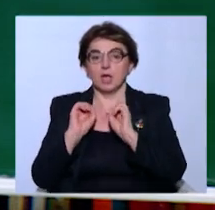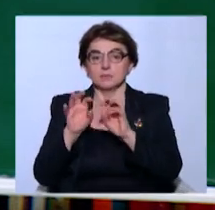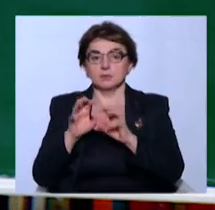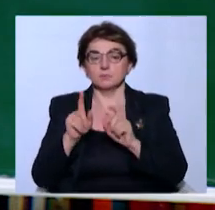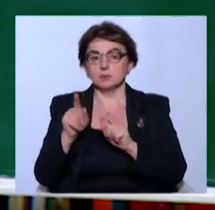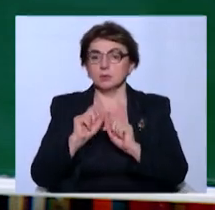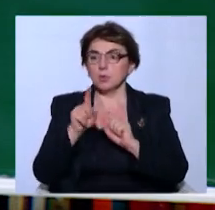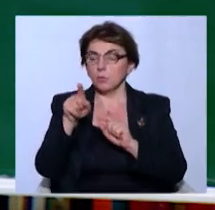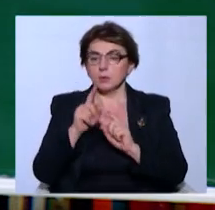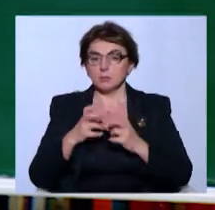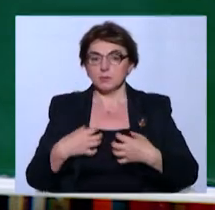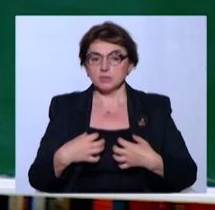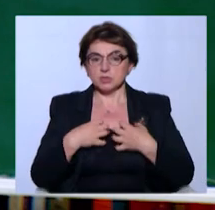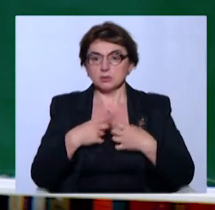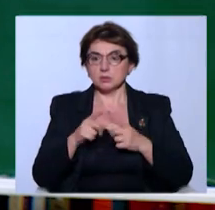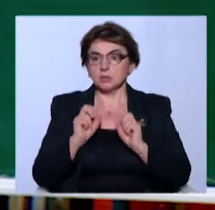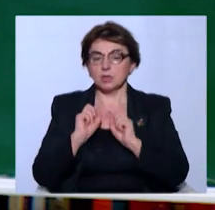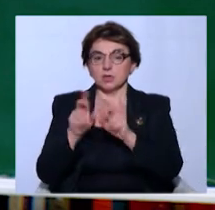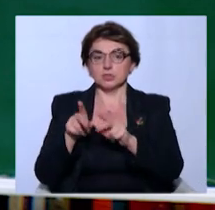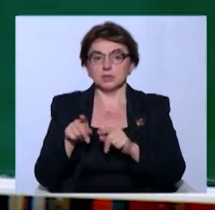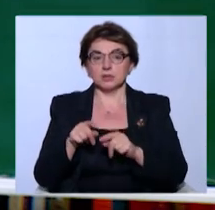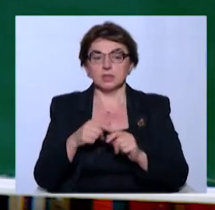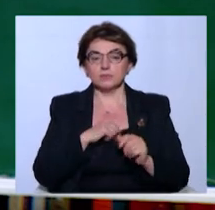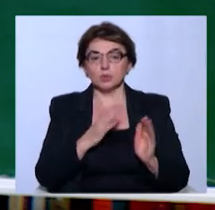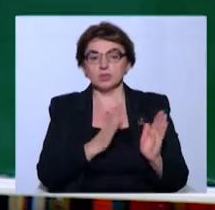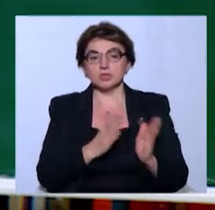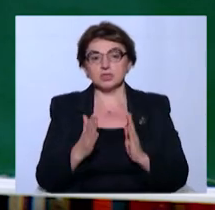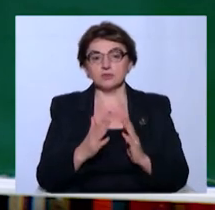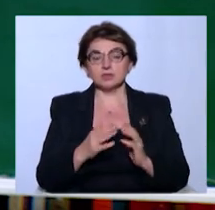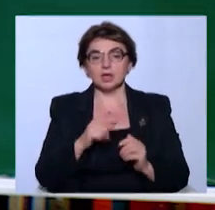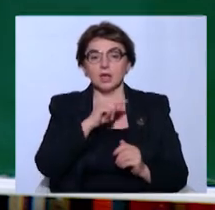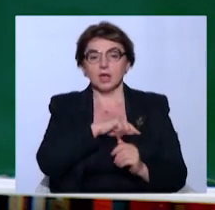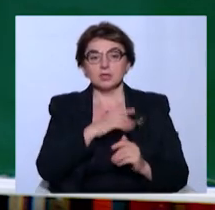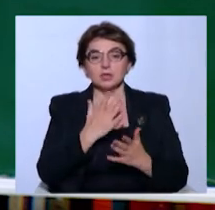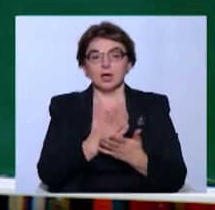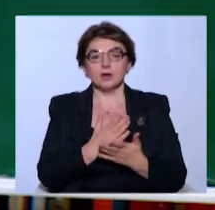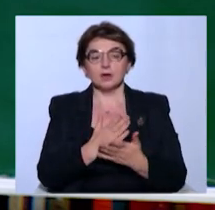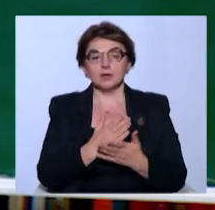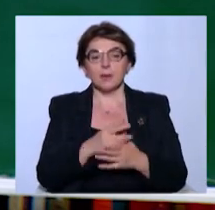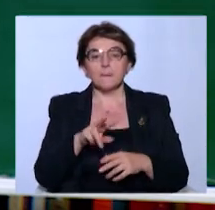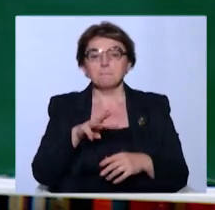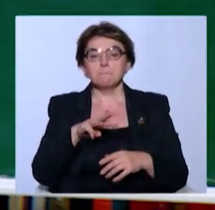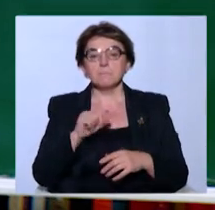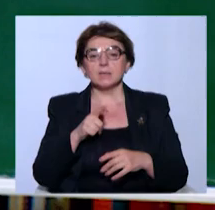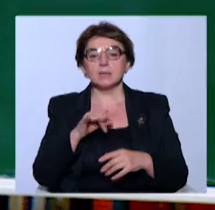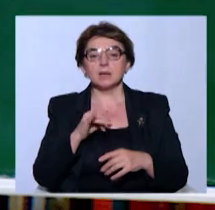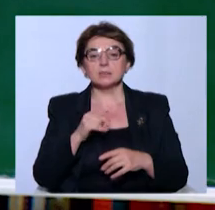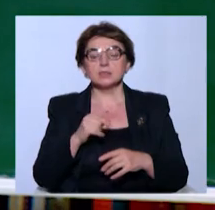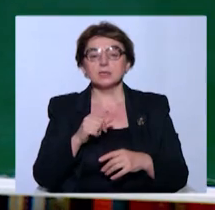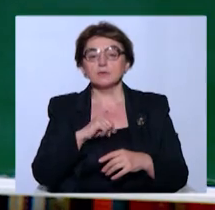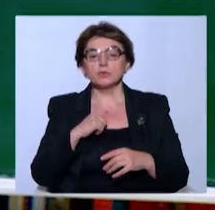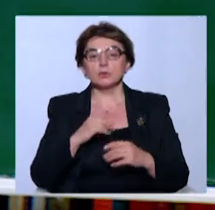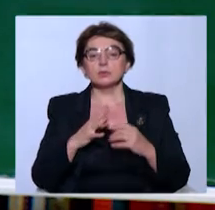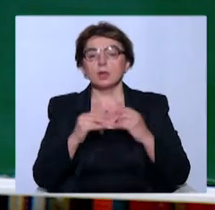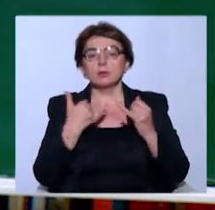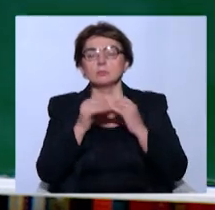ფრინველები, რომლებიც როცა დგება შემოდგომის პერიოდი და საკვების ნაკლებობა და სიცივე